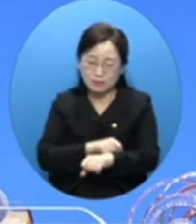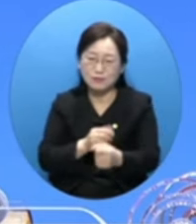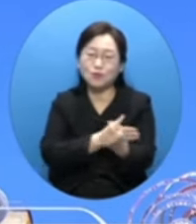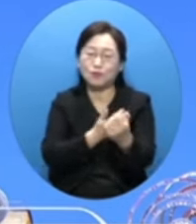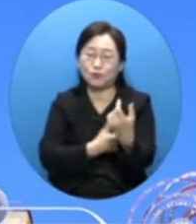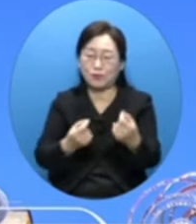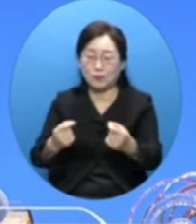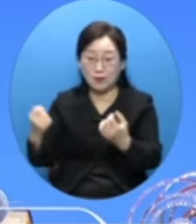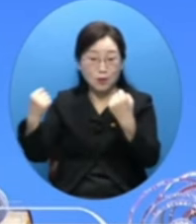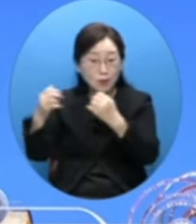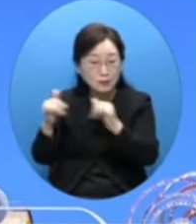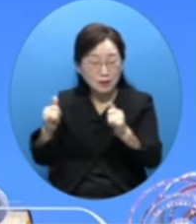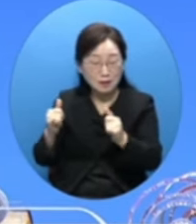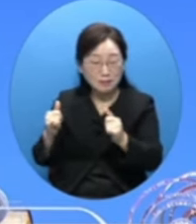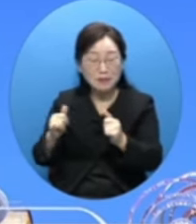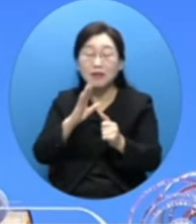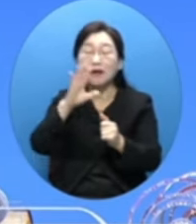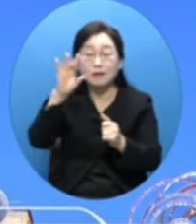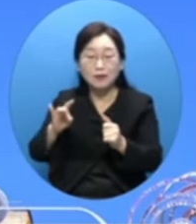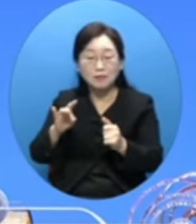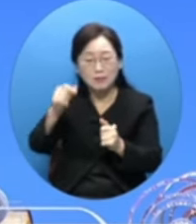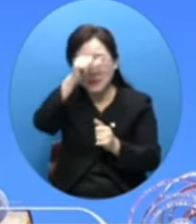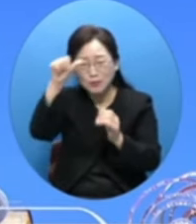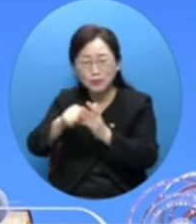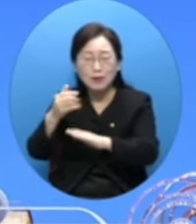사람들 건강하니까 당연한 줄 알고 평생 감사를 못해요.